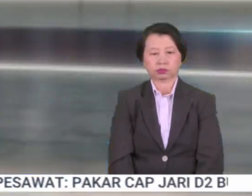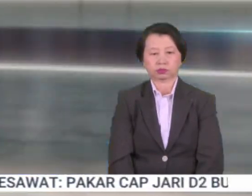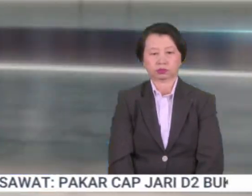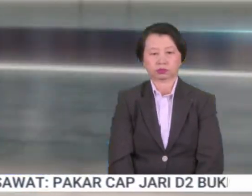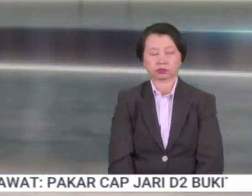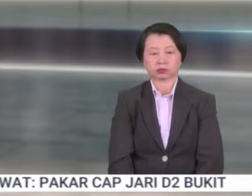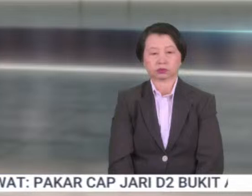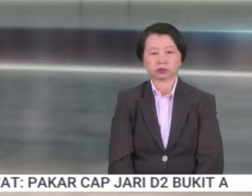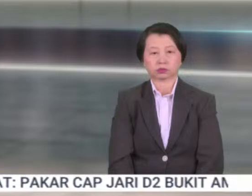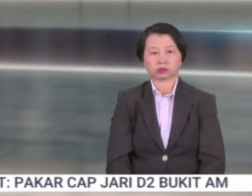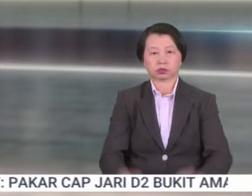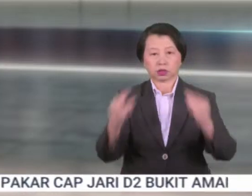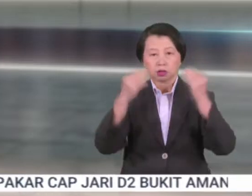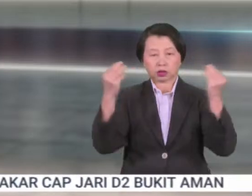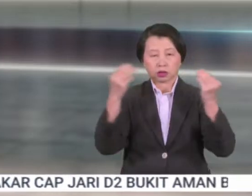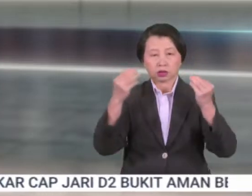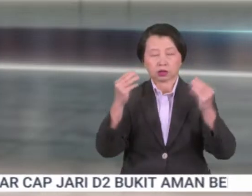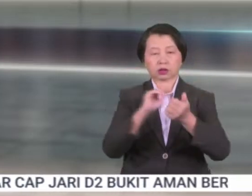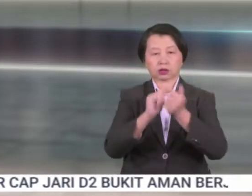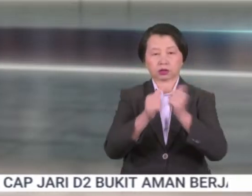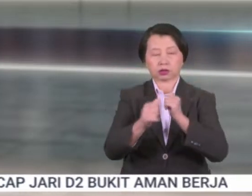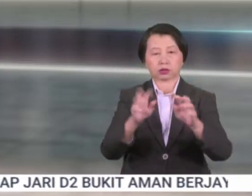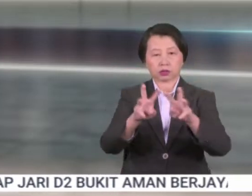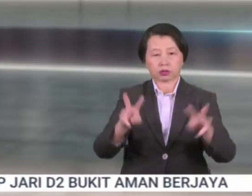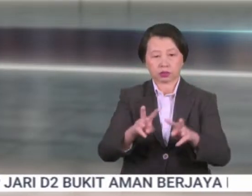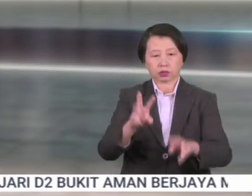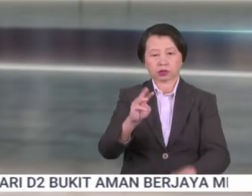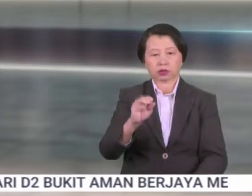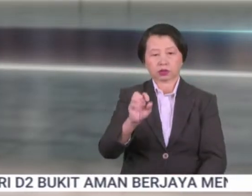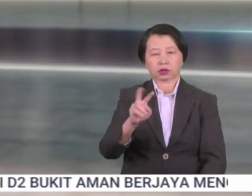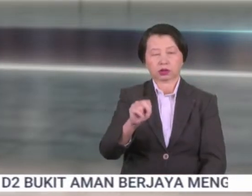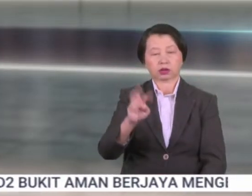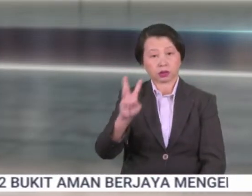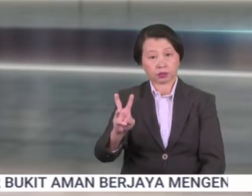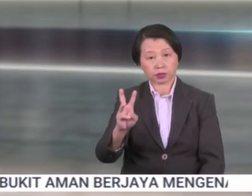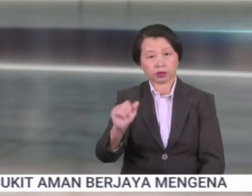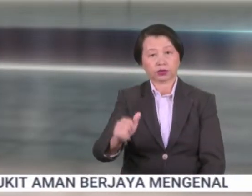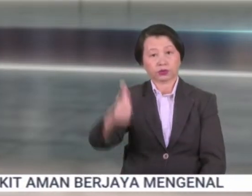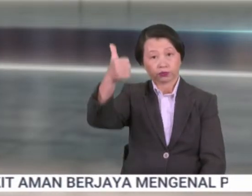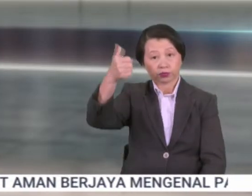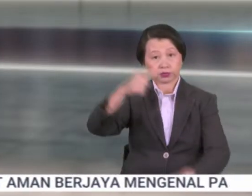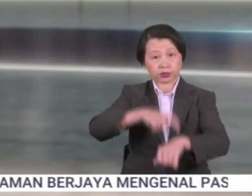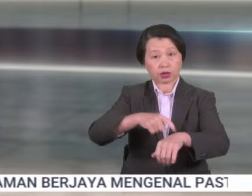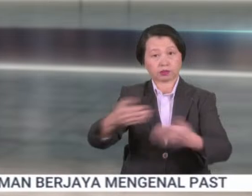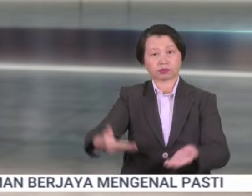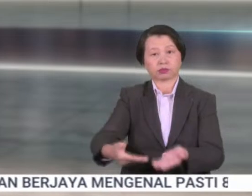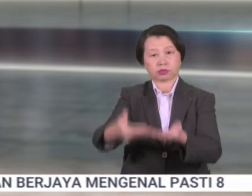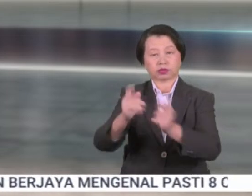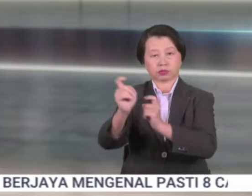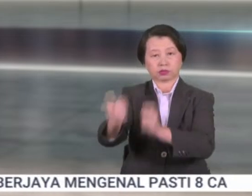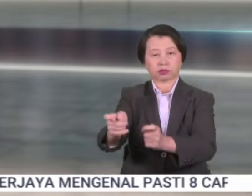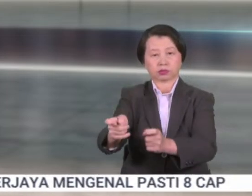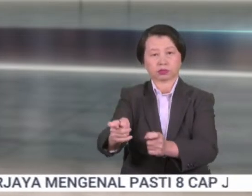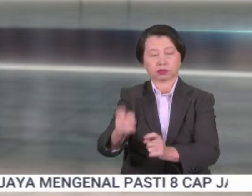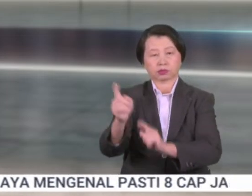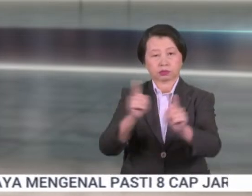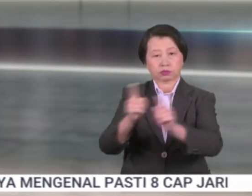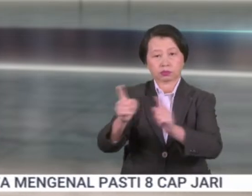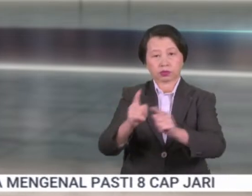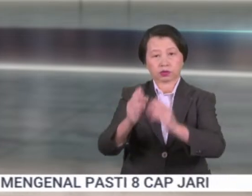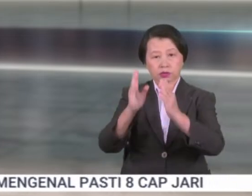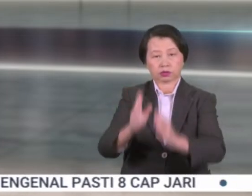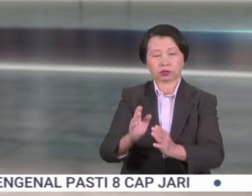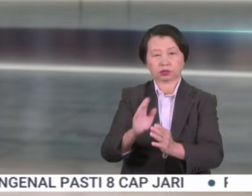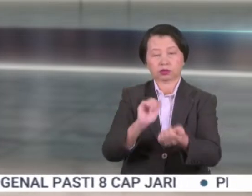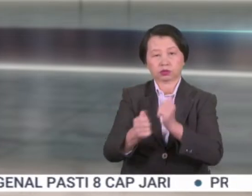dadah Majlis sukan wilayah Persekutuan mswp julung kalinya memperkenalkan Anugerah penarafan bintang badan